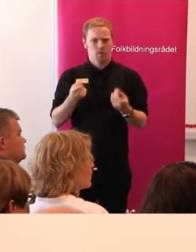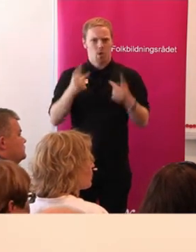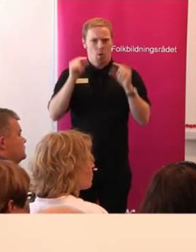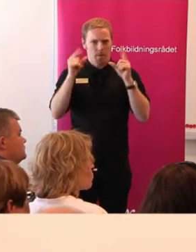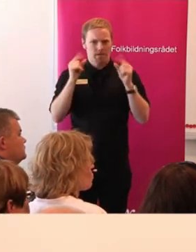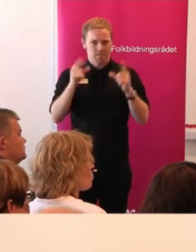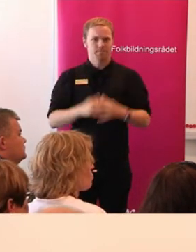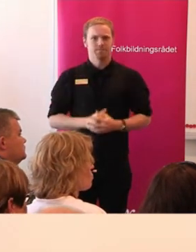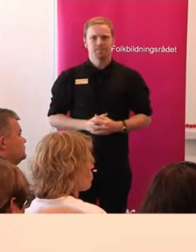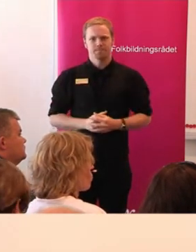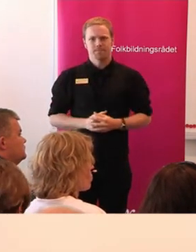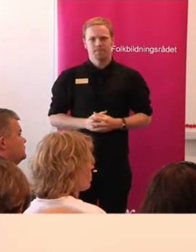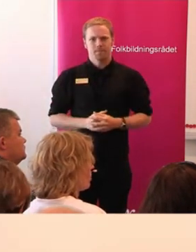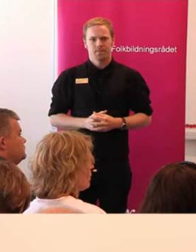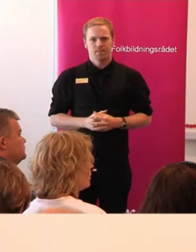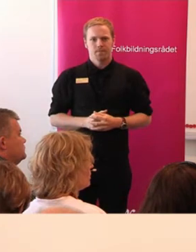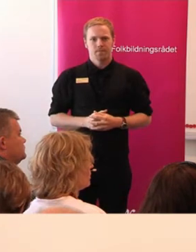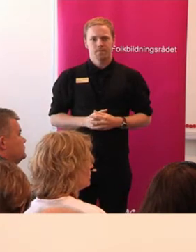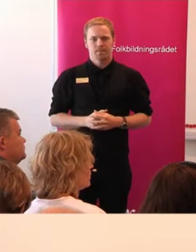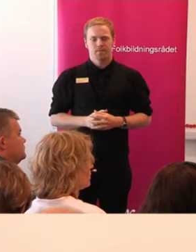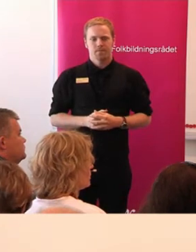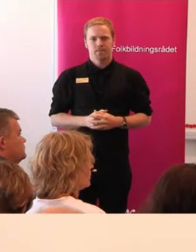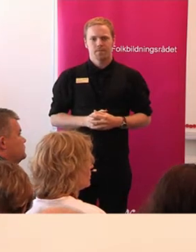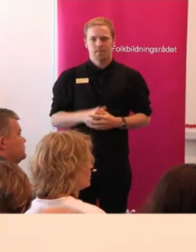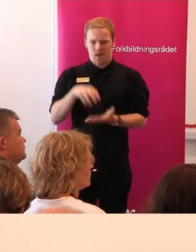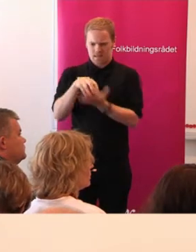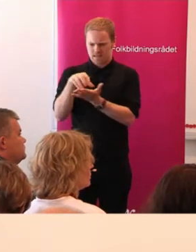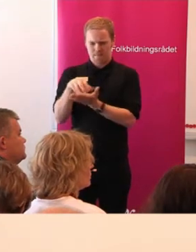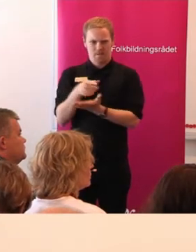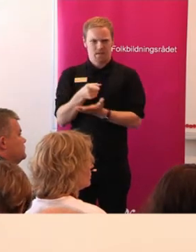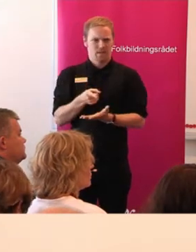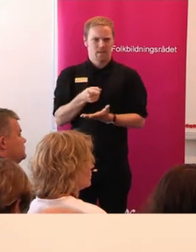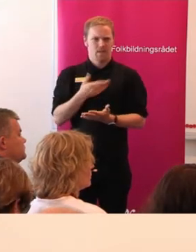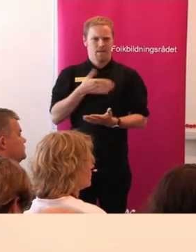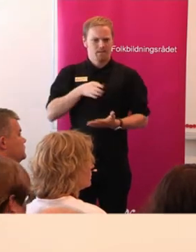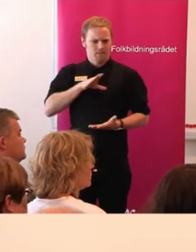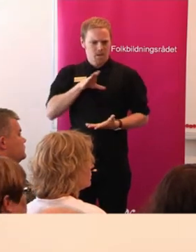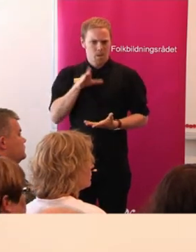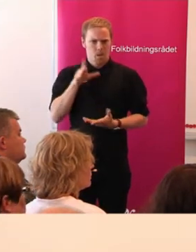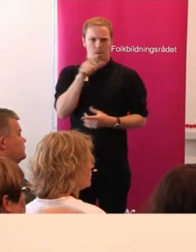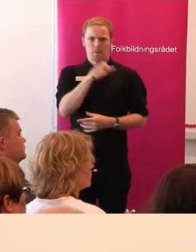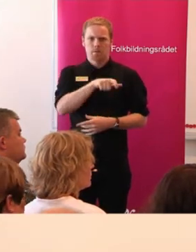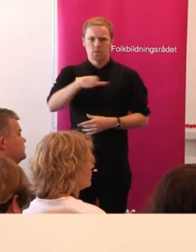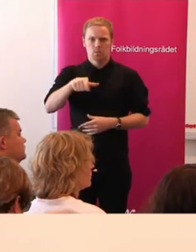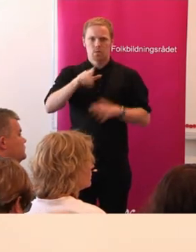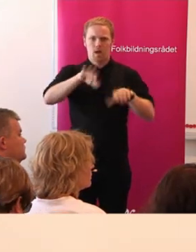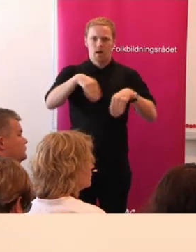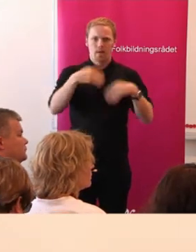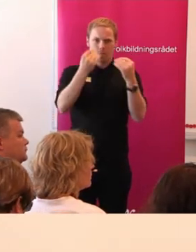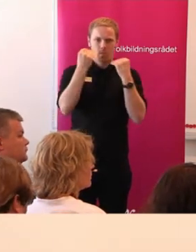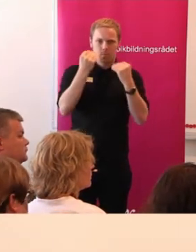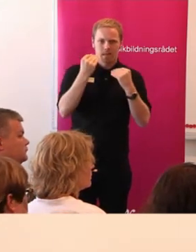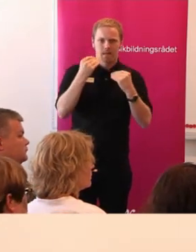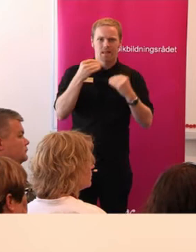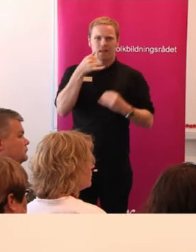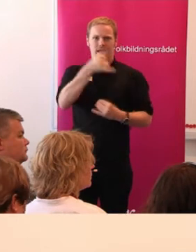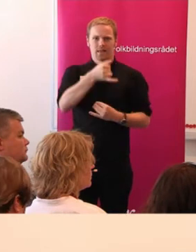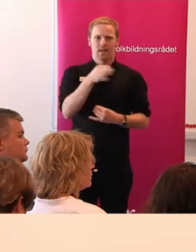Om samhället vill ha personer som har utbildat sig och bildat sig i heterogena